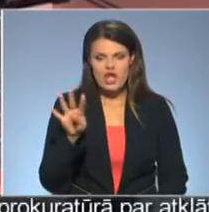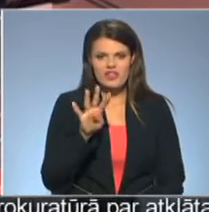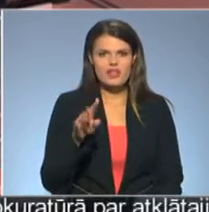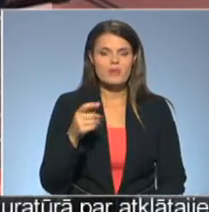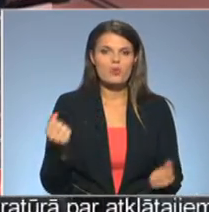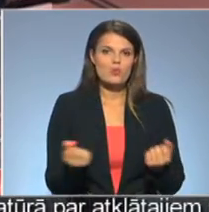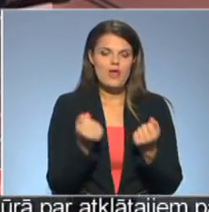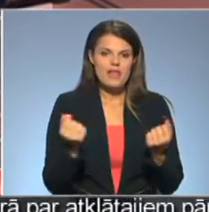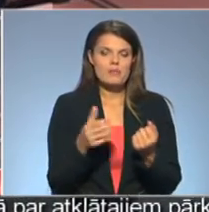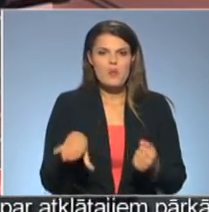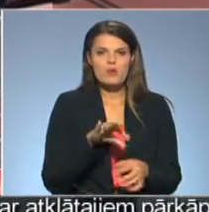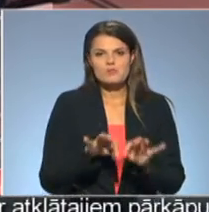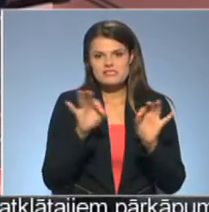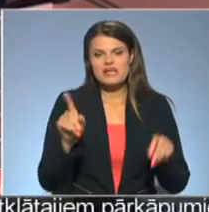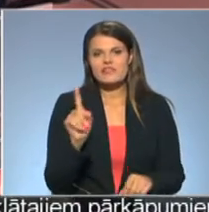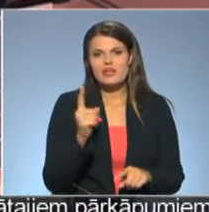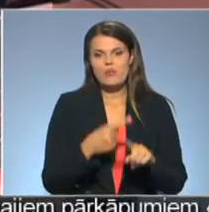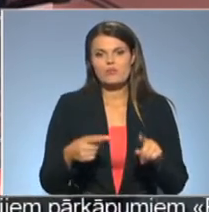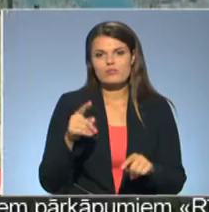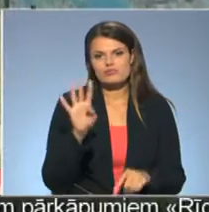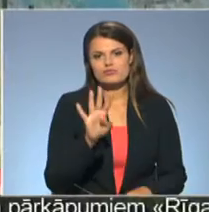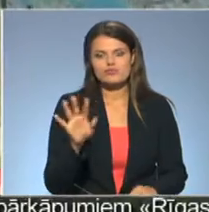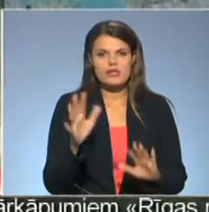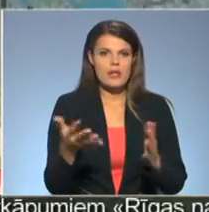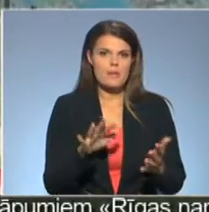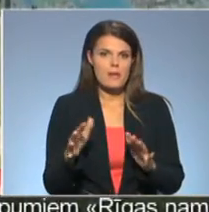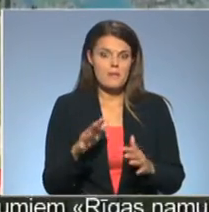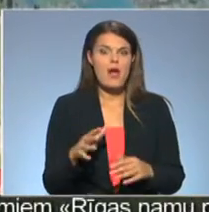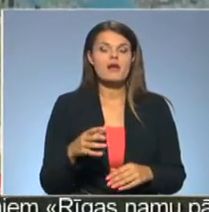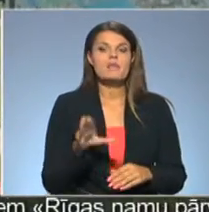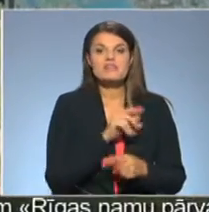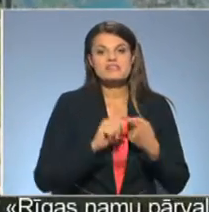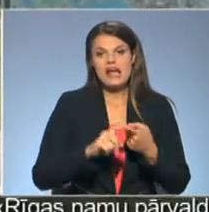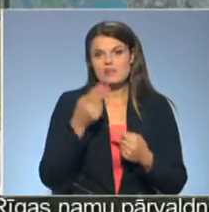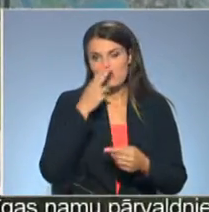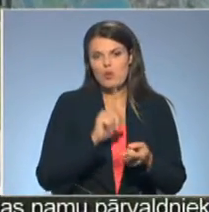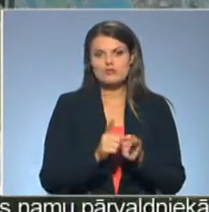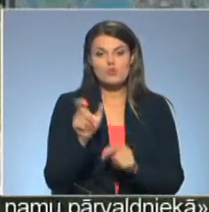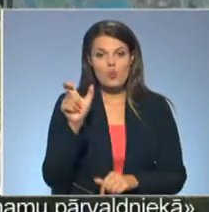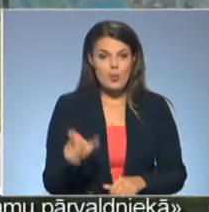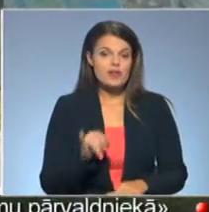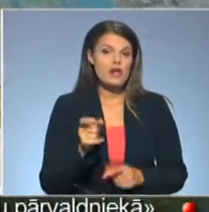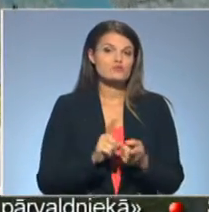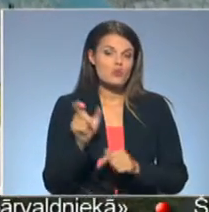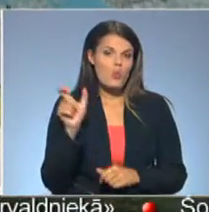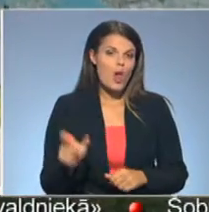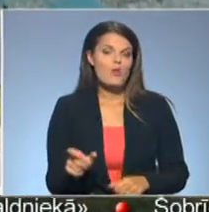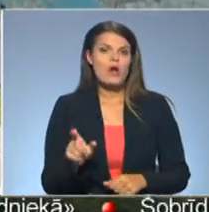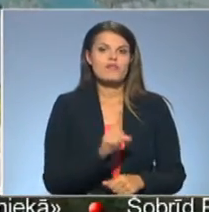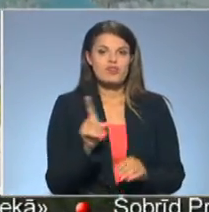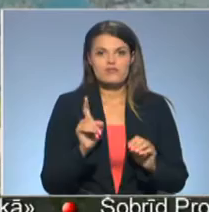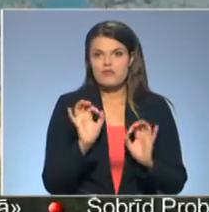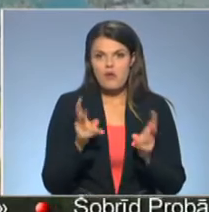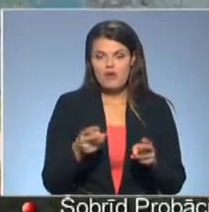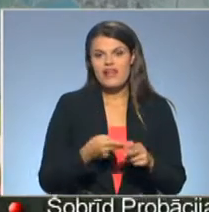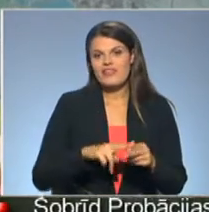jo nodarbības reāli mums sākās tikai 3:30. Viss ir atkarīgs no pedagoga, no skolotāja. Ja skolotāja ir okay, tad